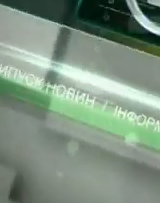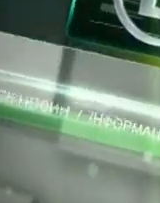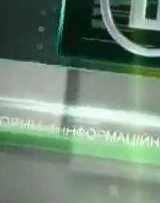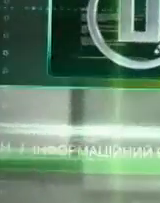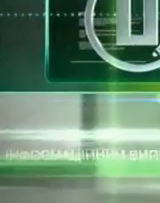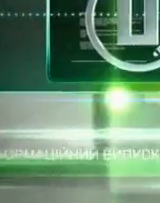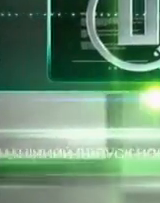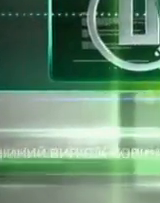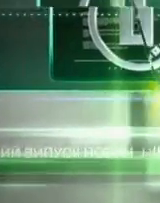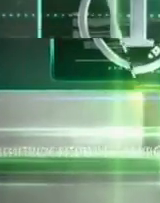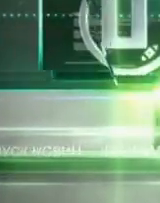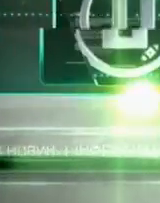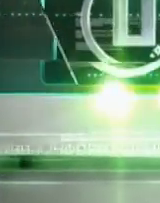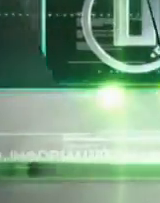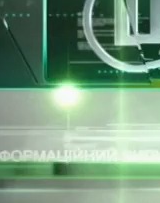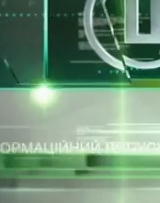Музика